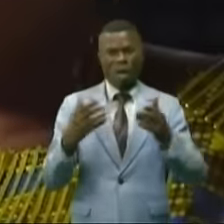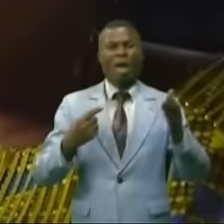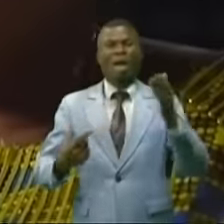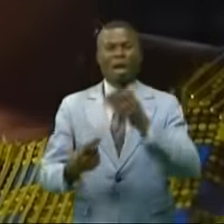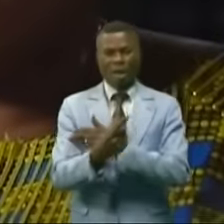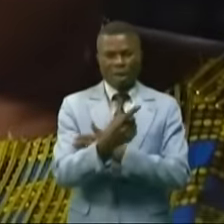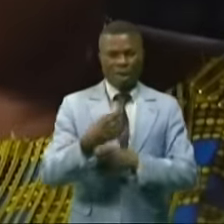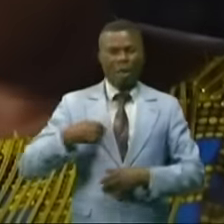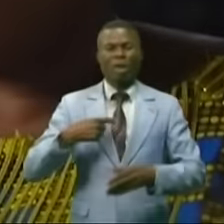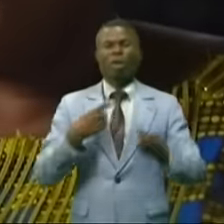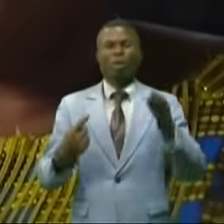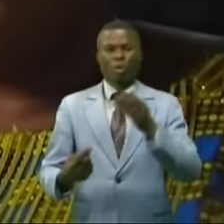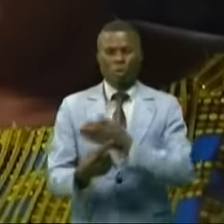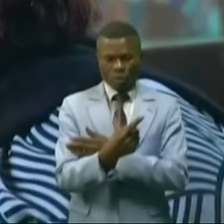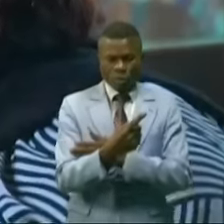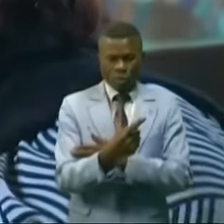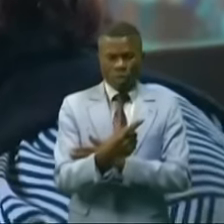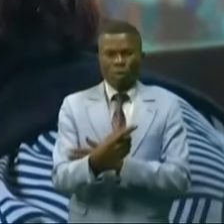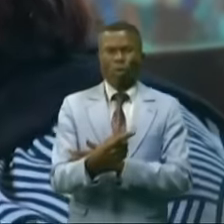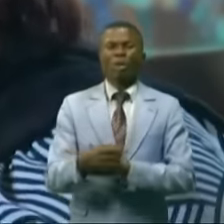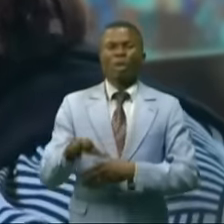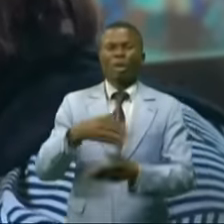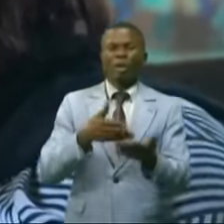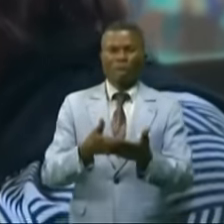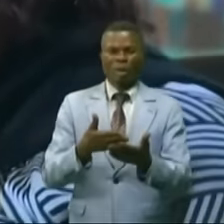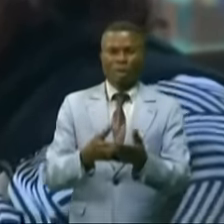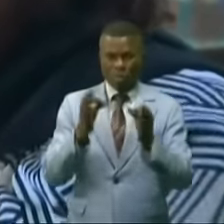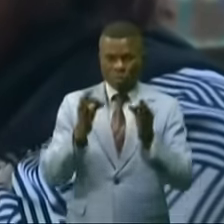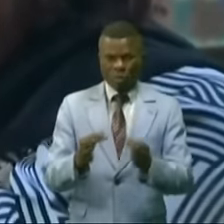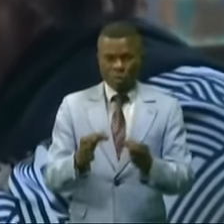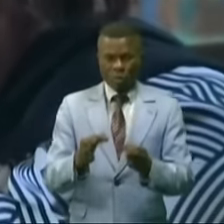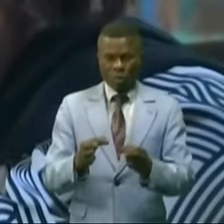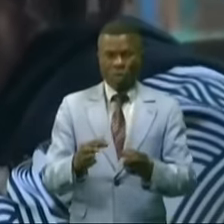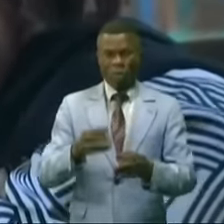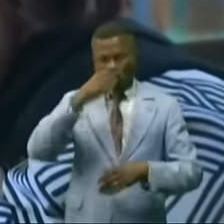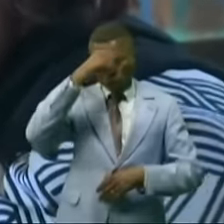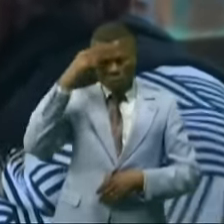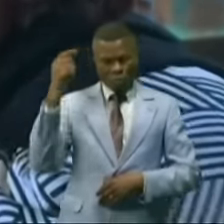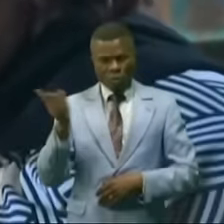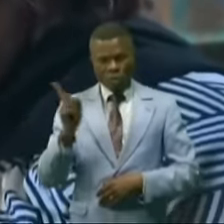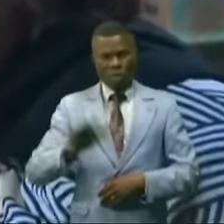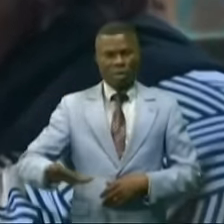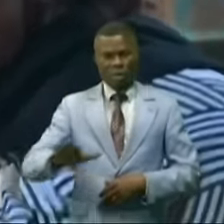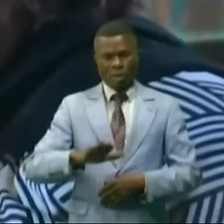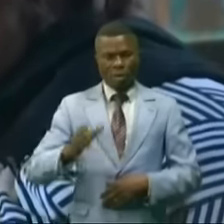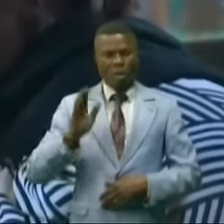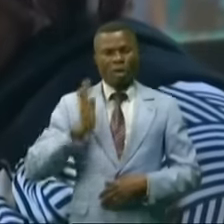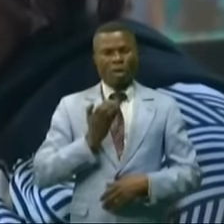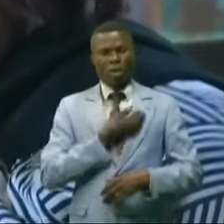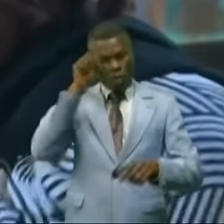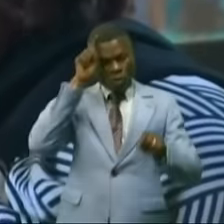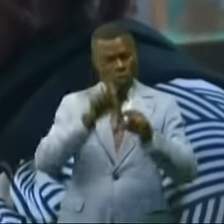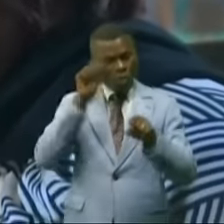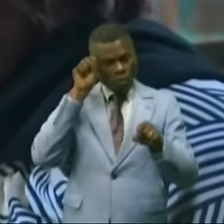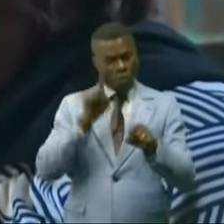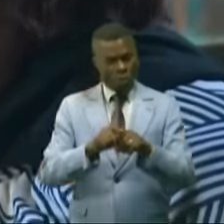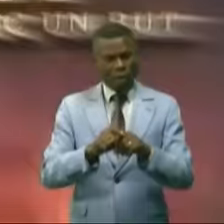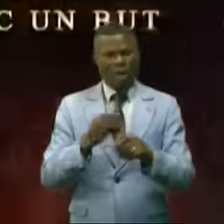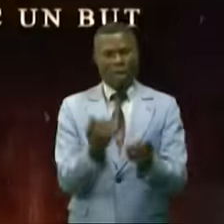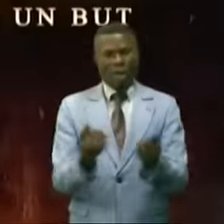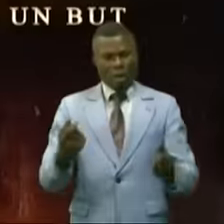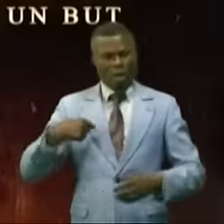nous avons dénoncé les méfaits. Ceux qui sont en train de souffrir au pays, ce sont nos frères et nos sœurs, ce sont nos